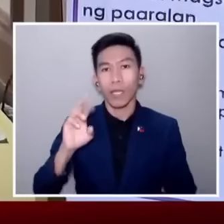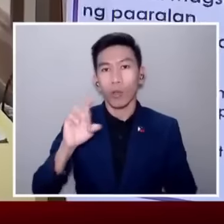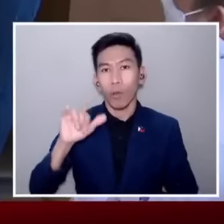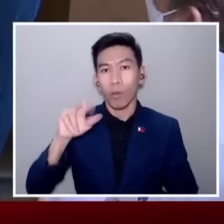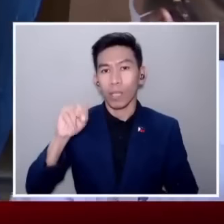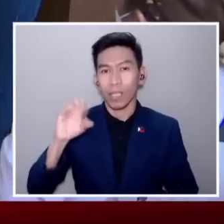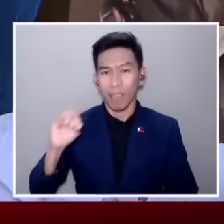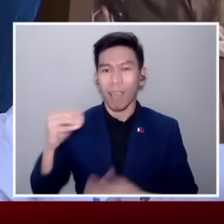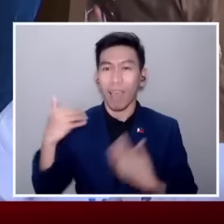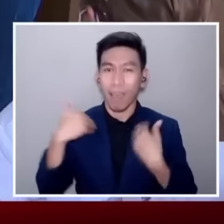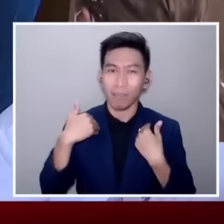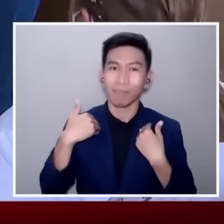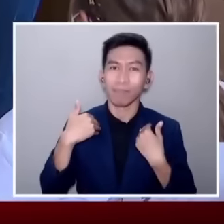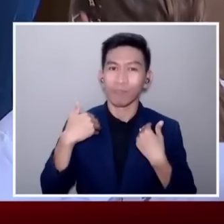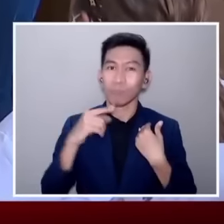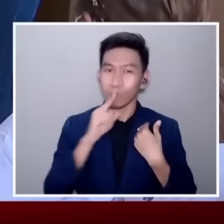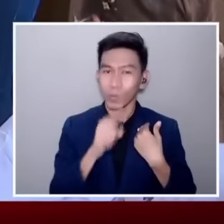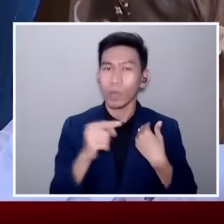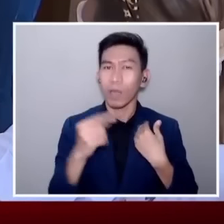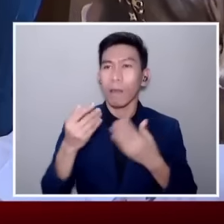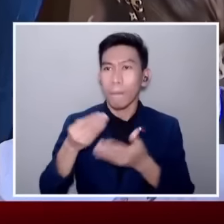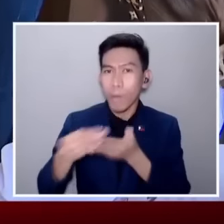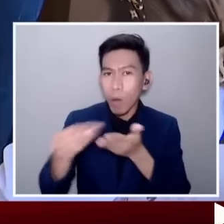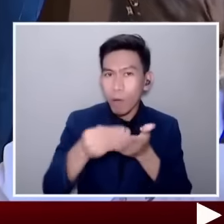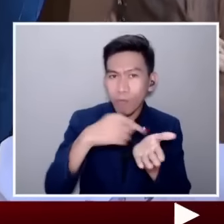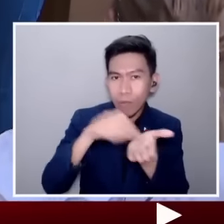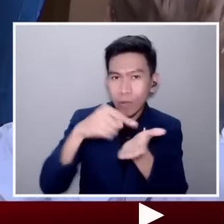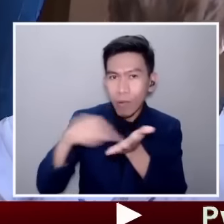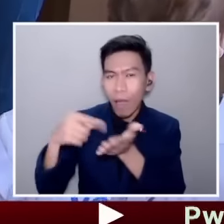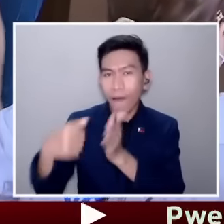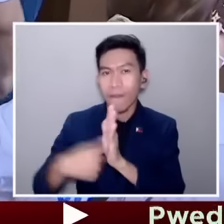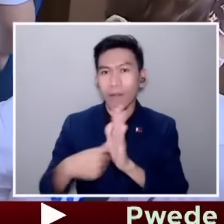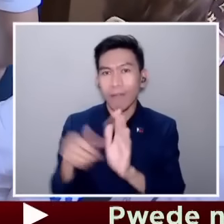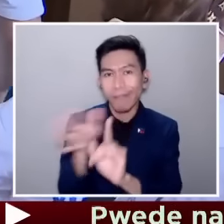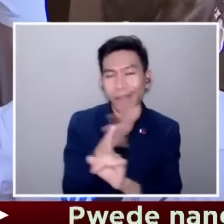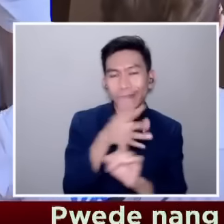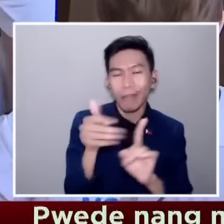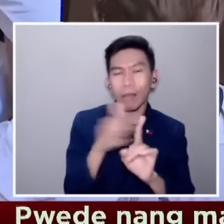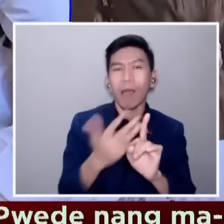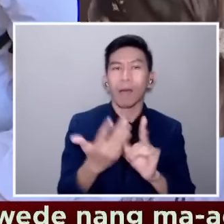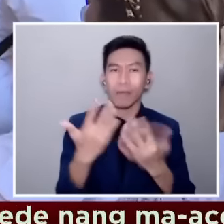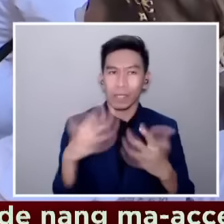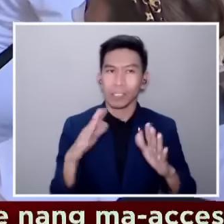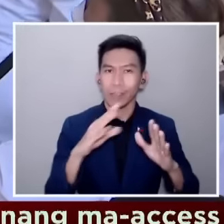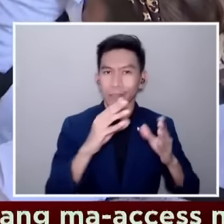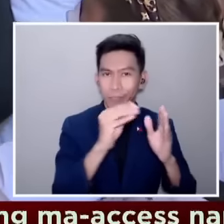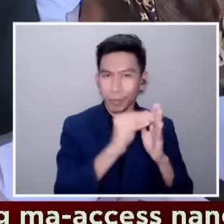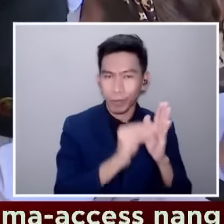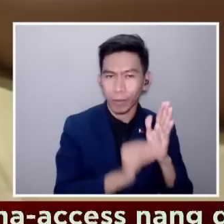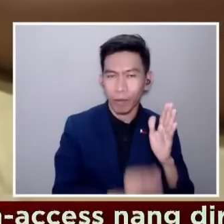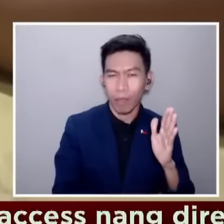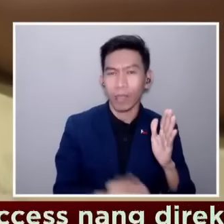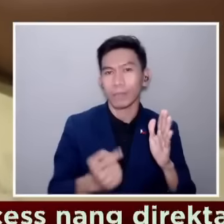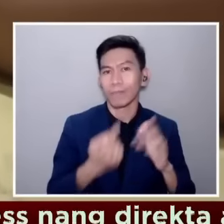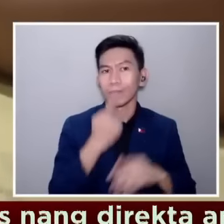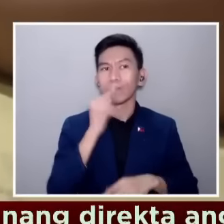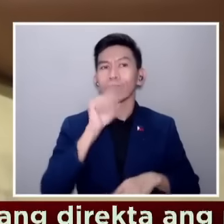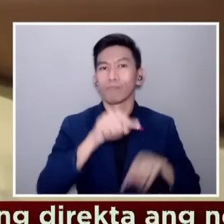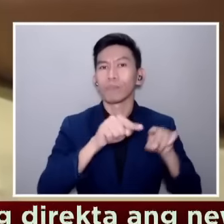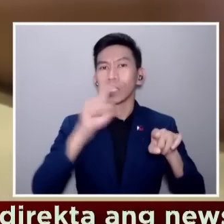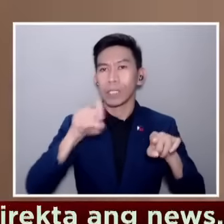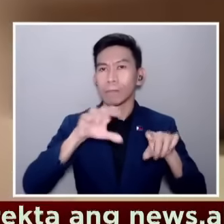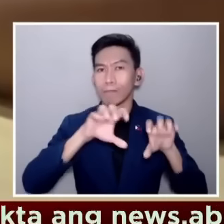dinulog na nila ito sa National Prosecution Service. Inatasan rin ang PNP na aksyonan ang mga caught in the act sa vote buying. Maayos naman ang seguridad